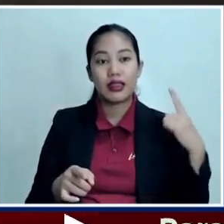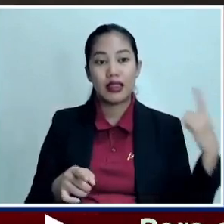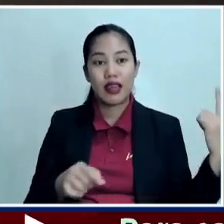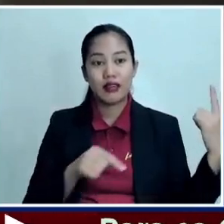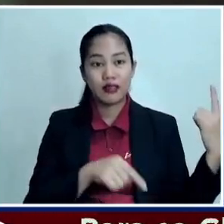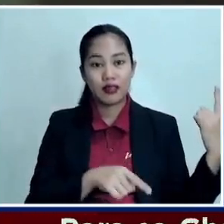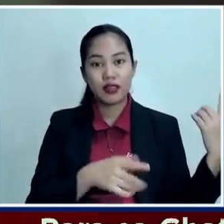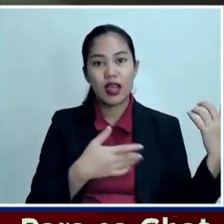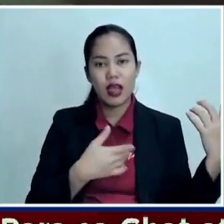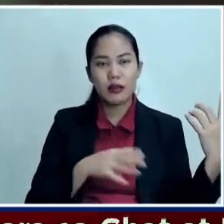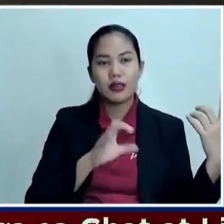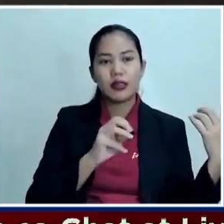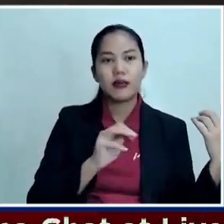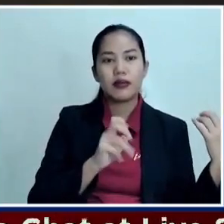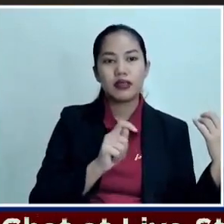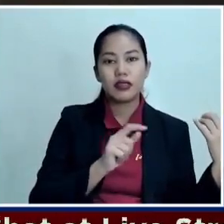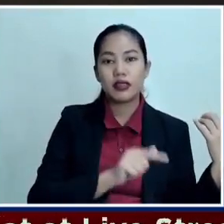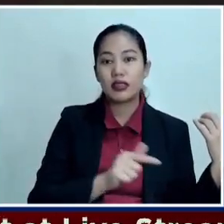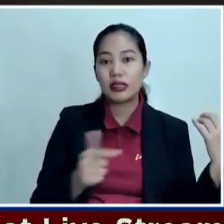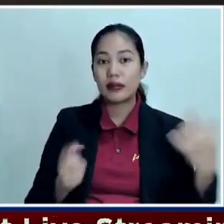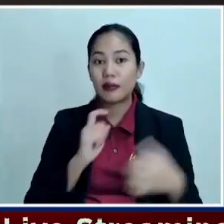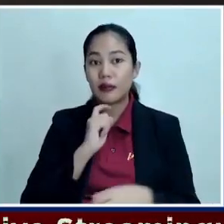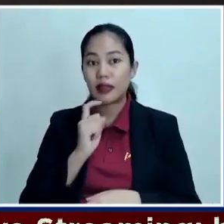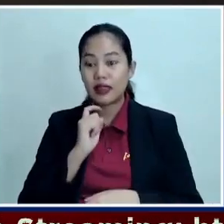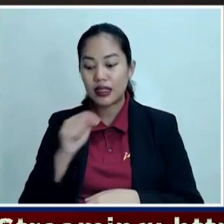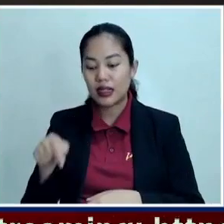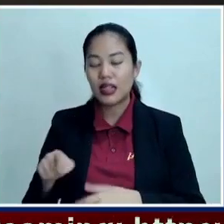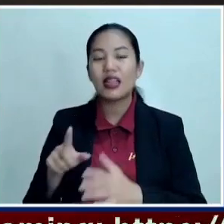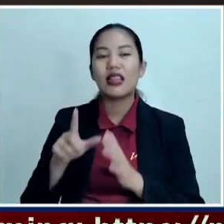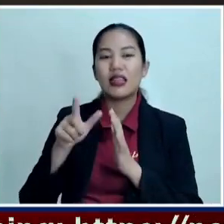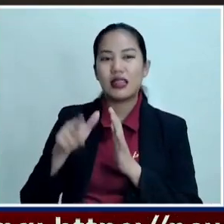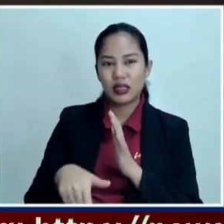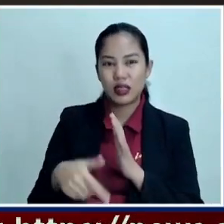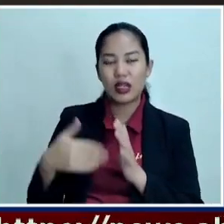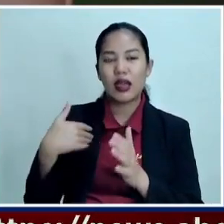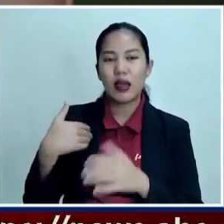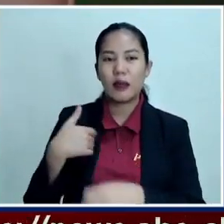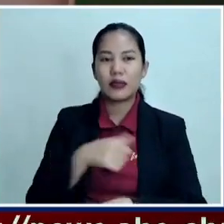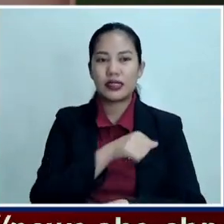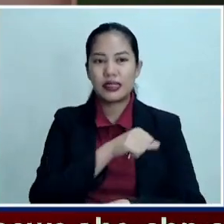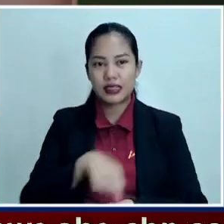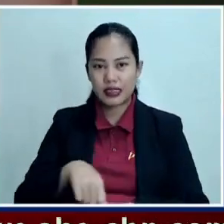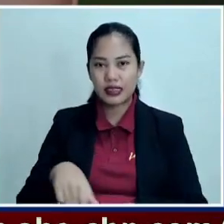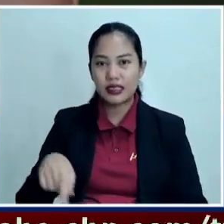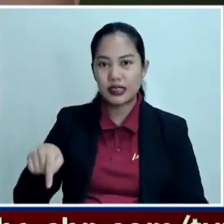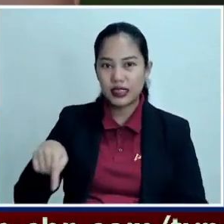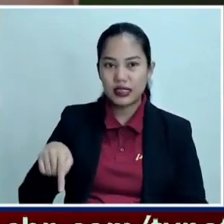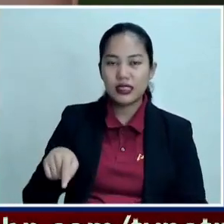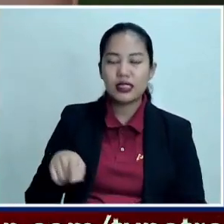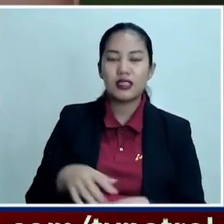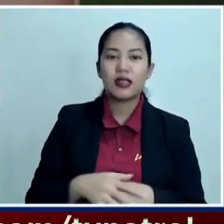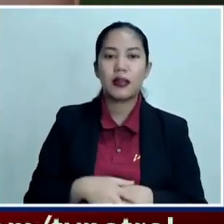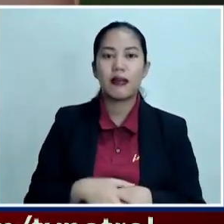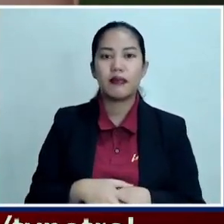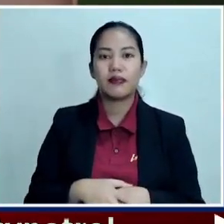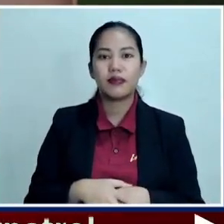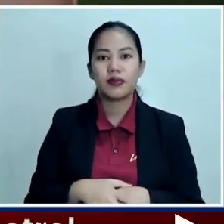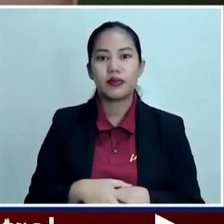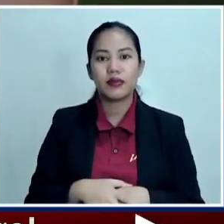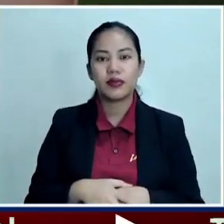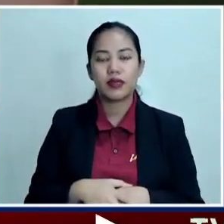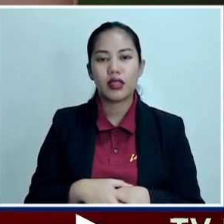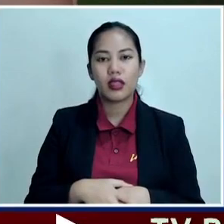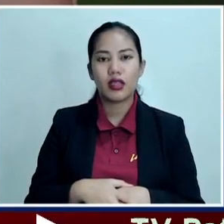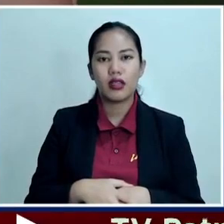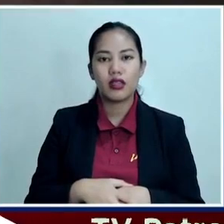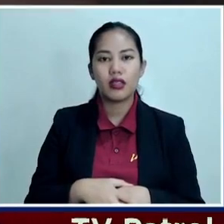bakal ang kanang binti na kalaunan ay pinutol din hanggang hita. Nung binakalan, nagka-infection. Malalason